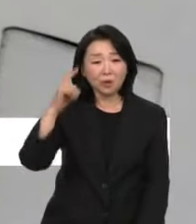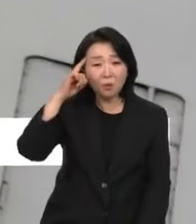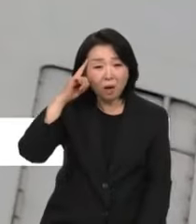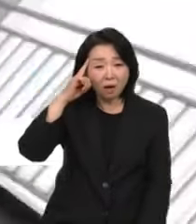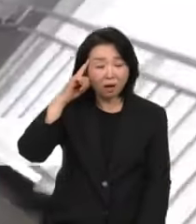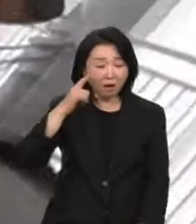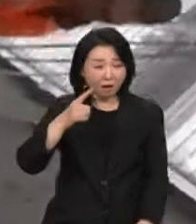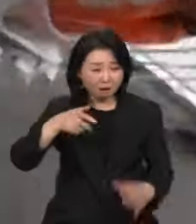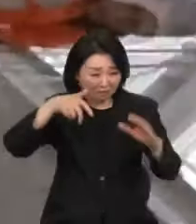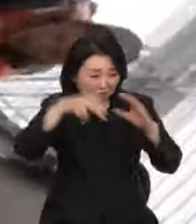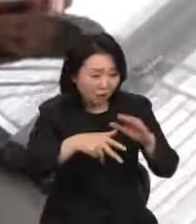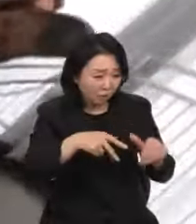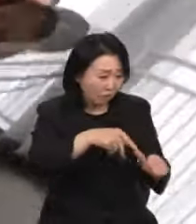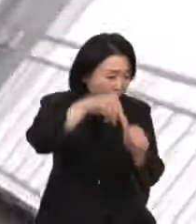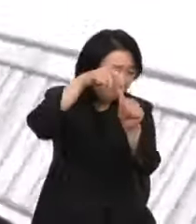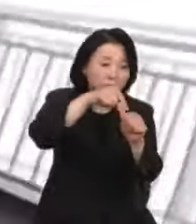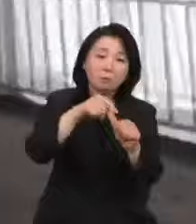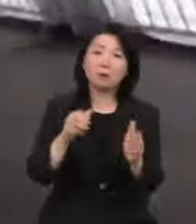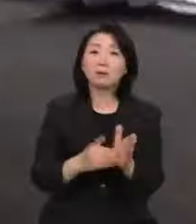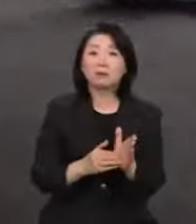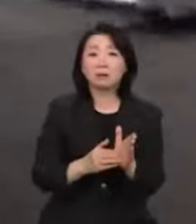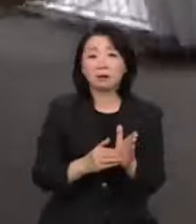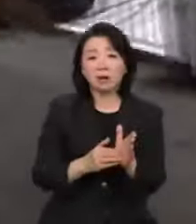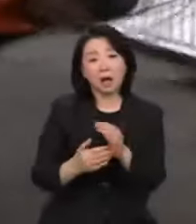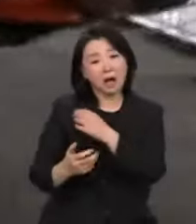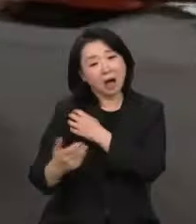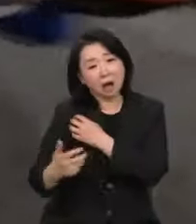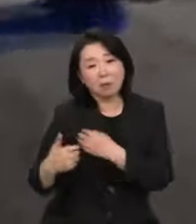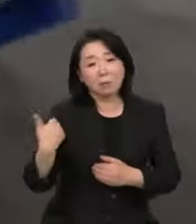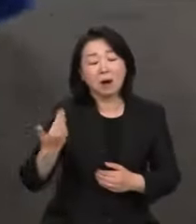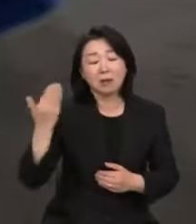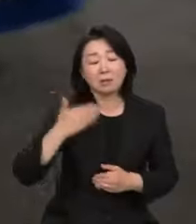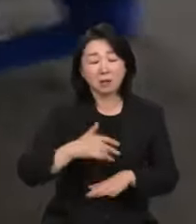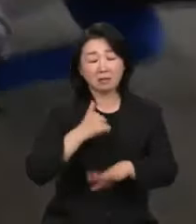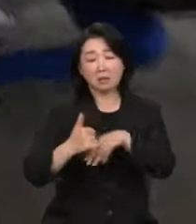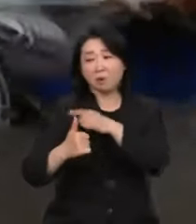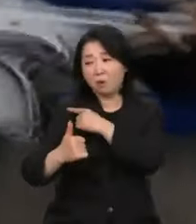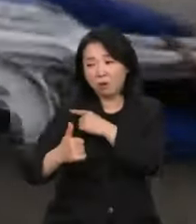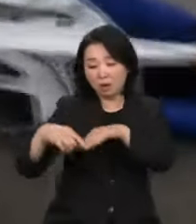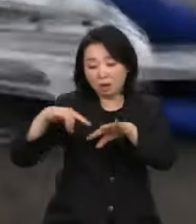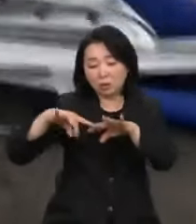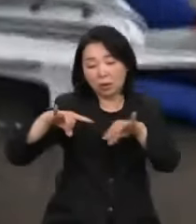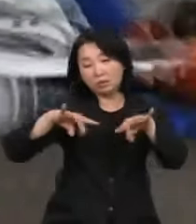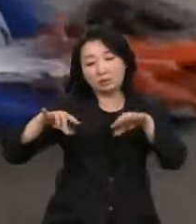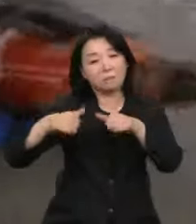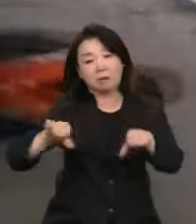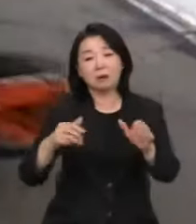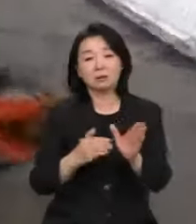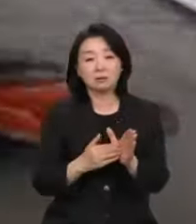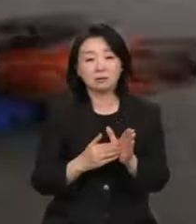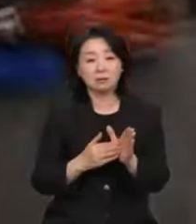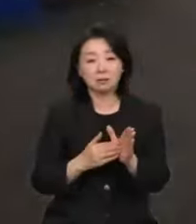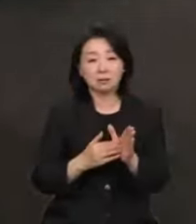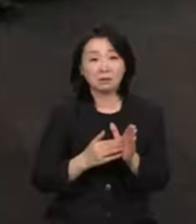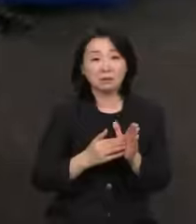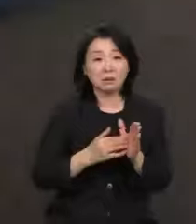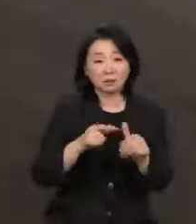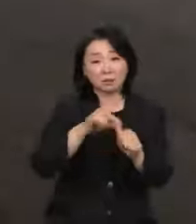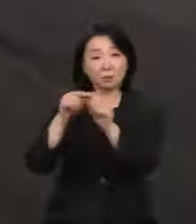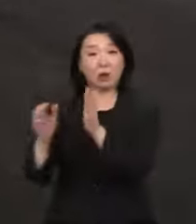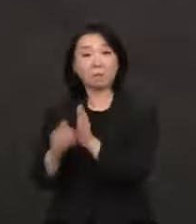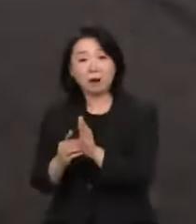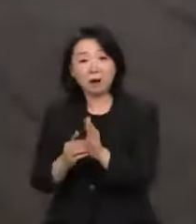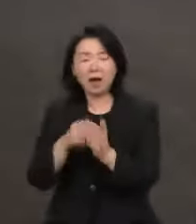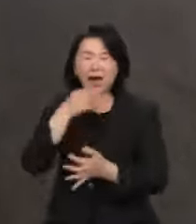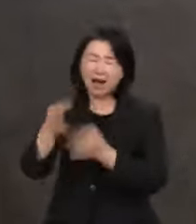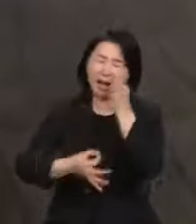잡는 거예요. 아픈지도 몰랐는데 어깨와 손가락 신경이 망가졌습니다. 겨우 무트로 나왔더니 고성과